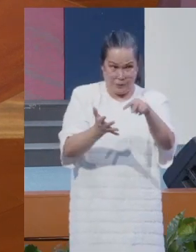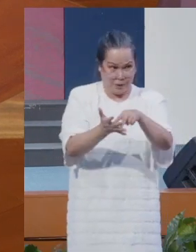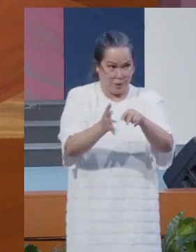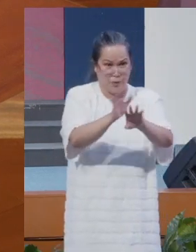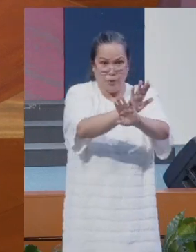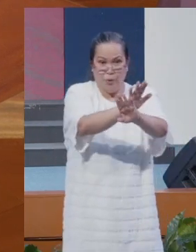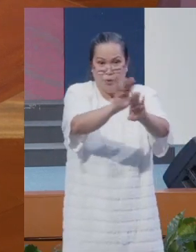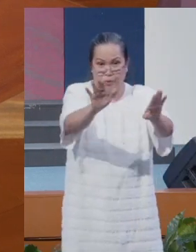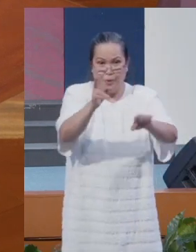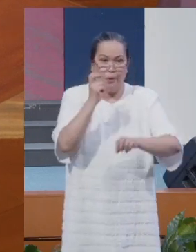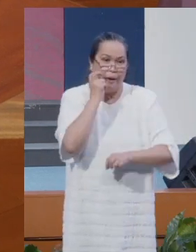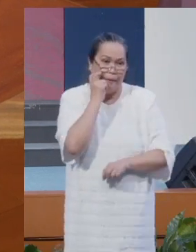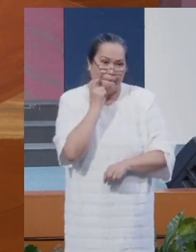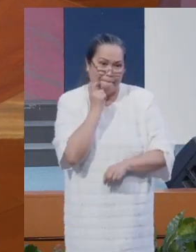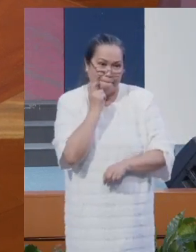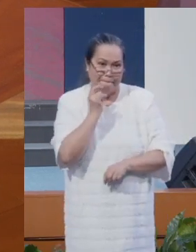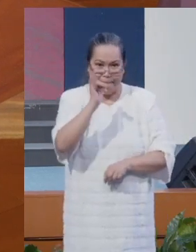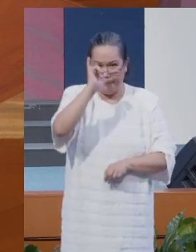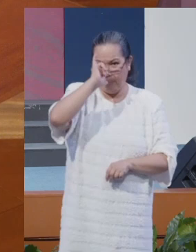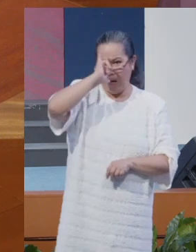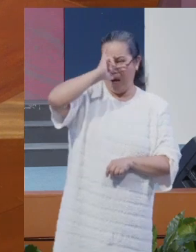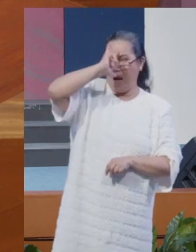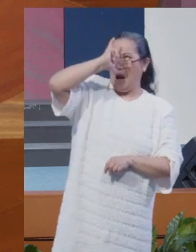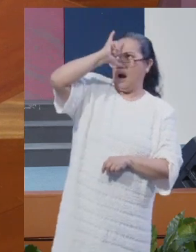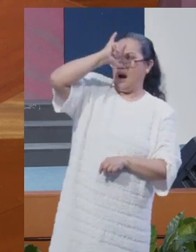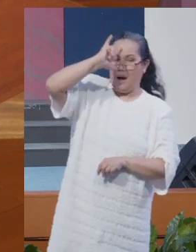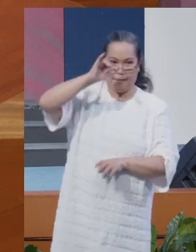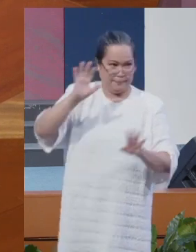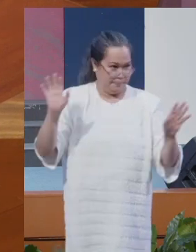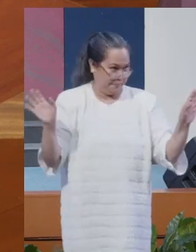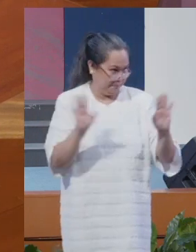do not get drunk with wine."